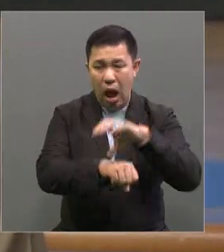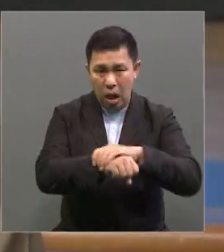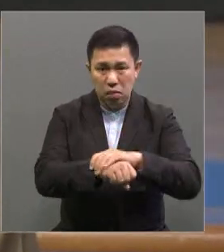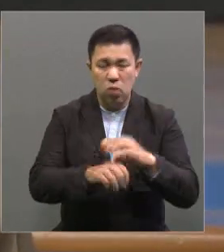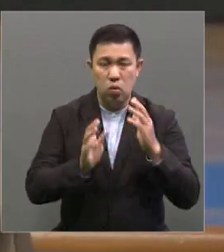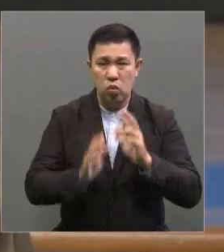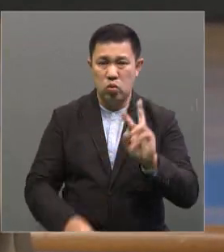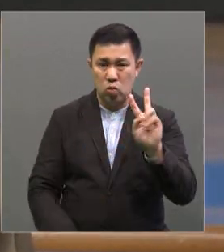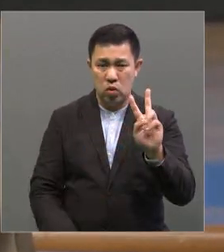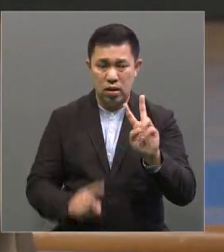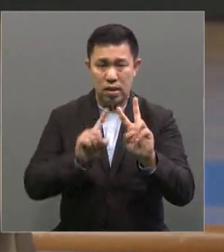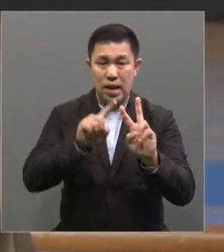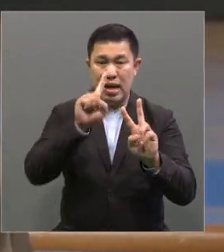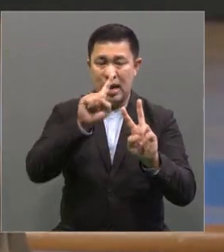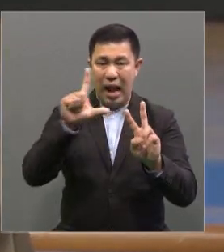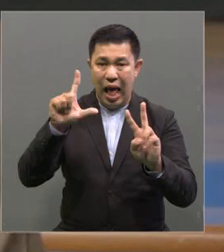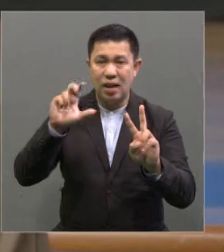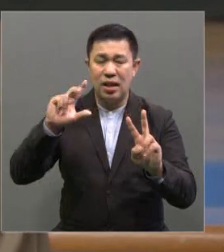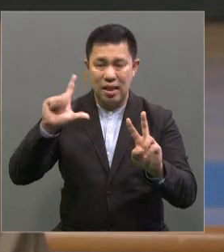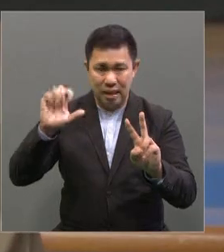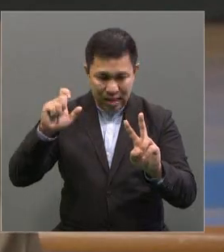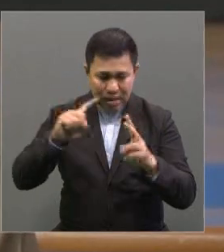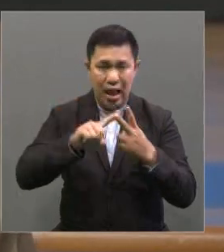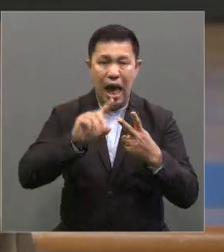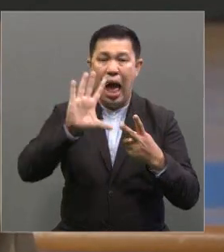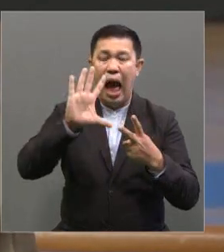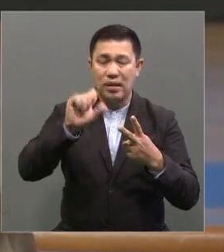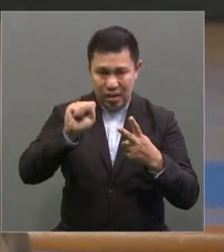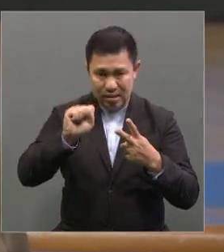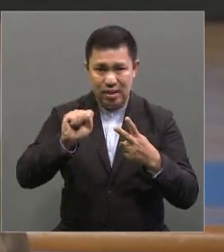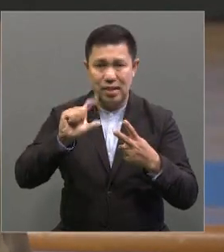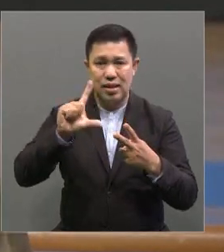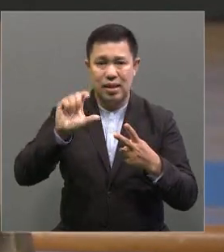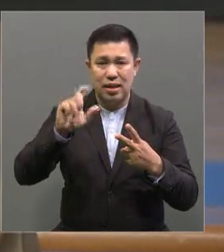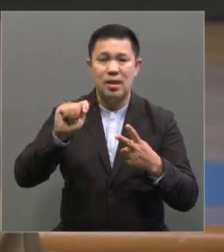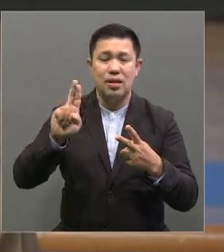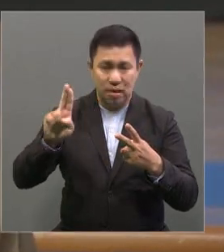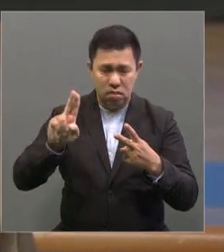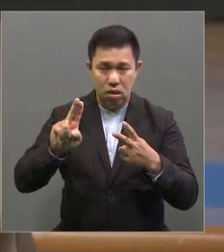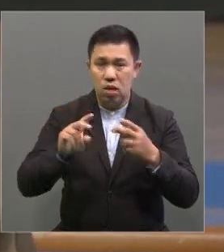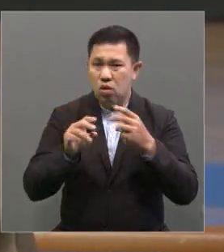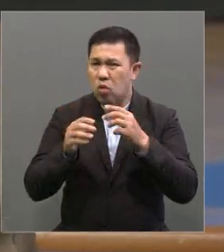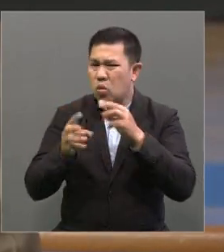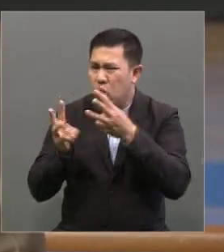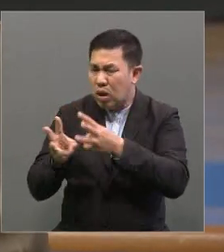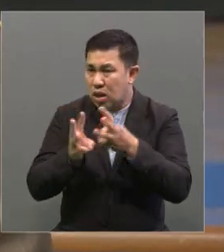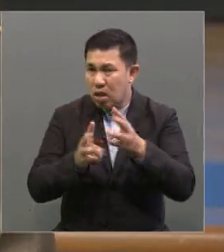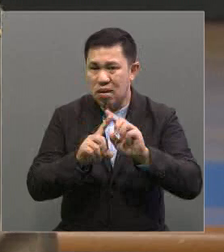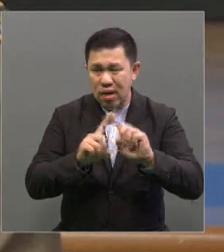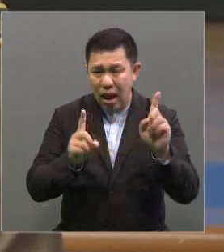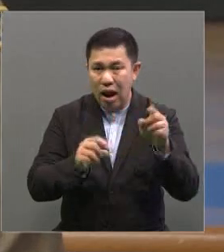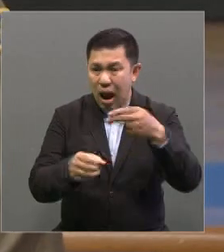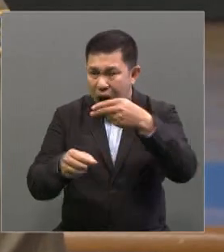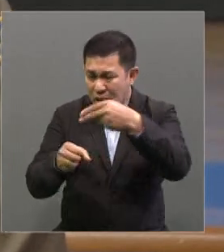2รายใหญ่คือ1ล้านลิตรกับ500,000ลิตรนะครับอันนั้นเป็นแผนสู้กรรมอีกแบบนึงคือการเอาน้